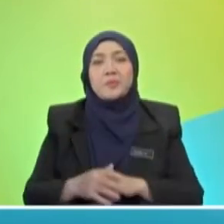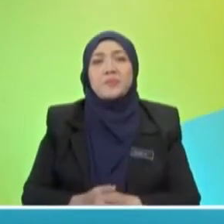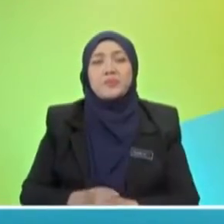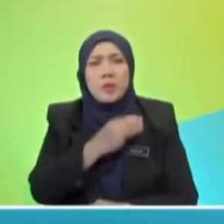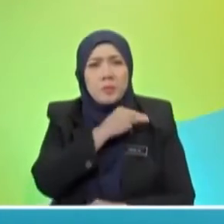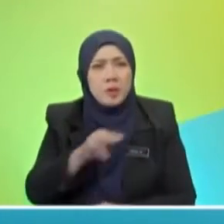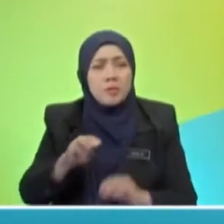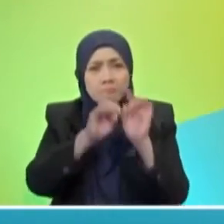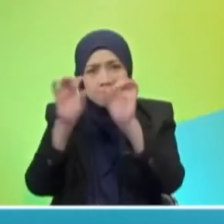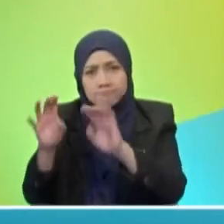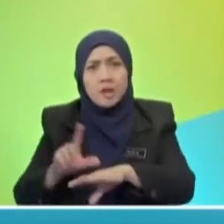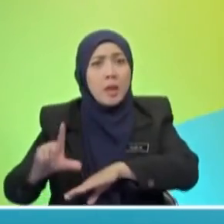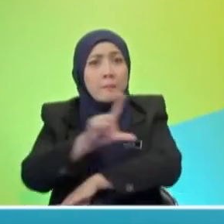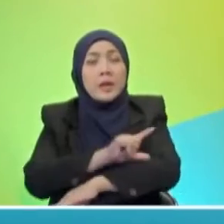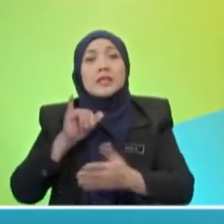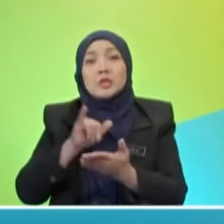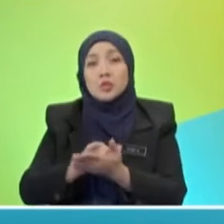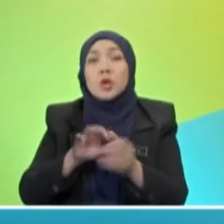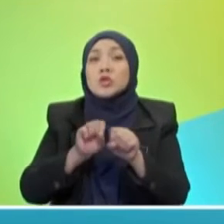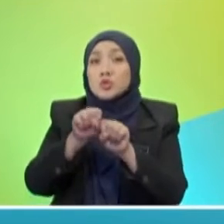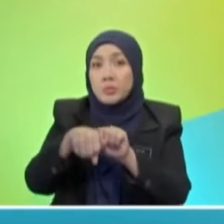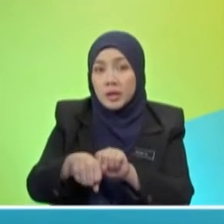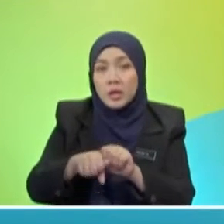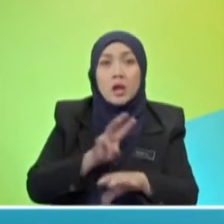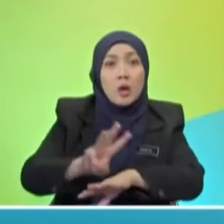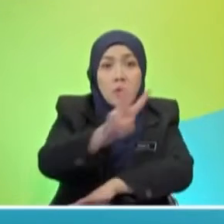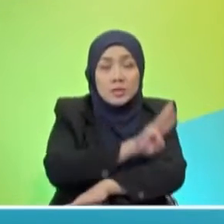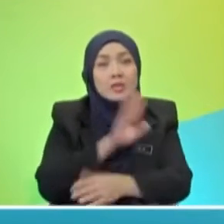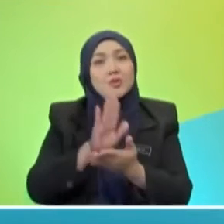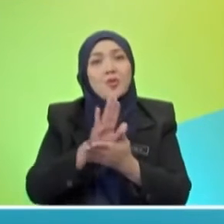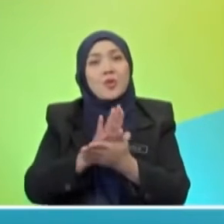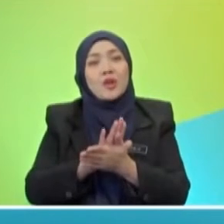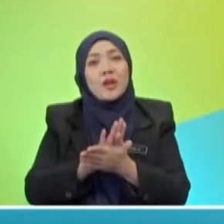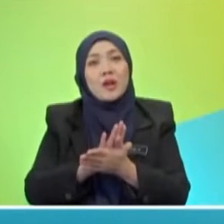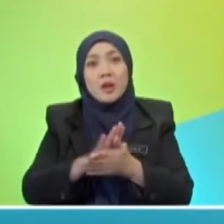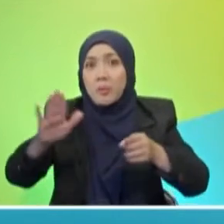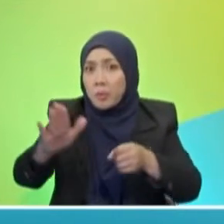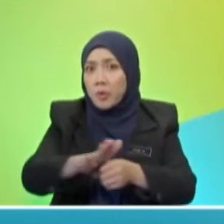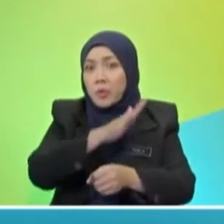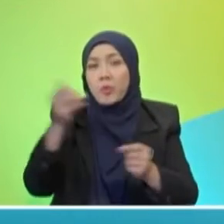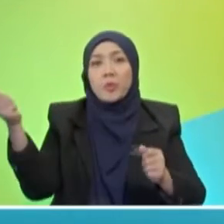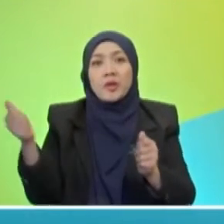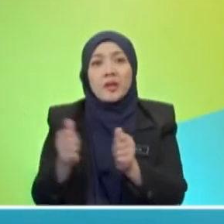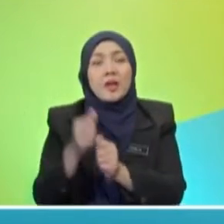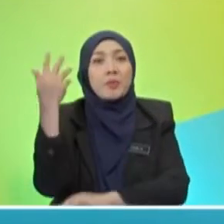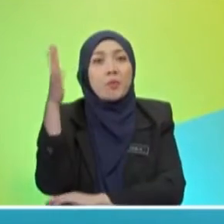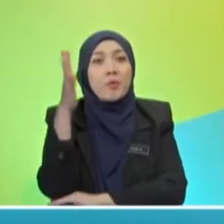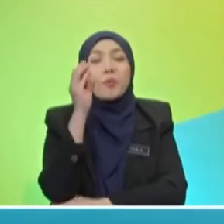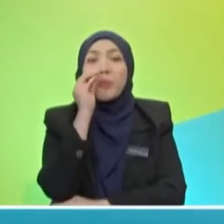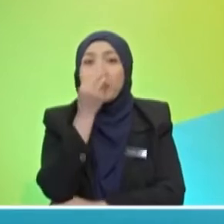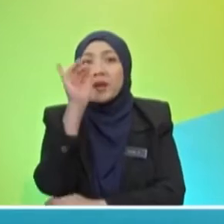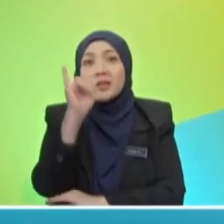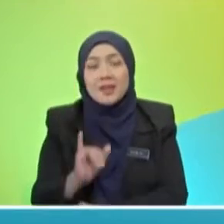Mereka menghias laman itu supaya kawasan sekolah dipenuhi dengan pokok-pokok bunga yang